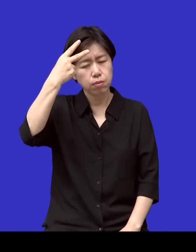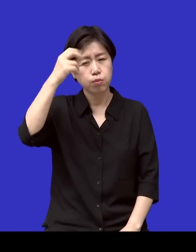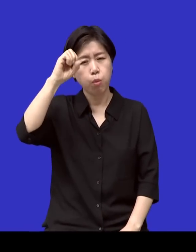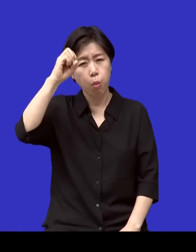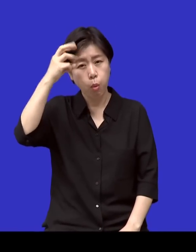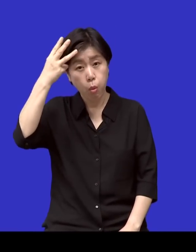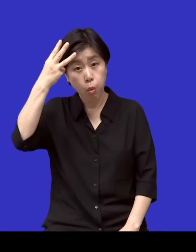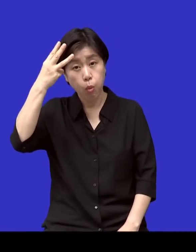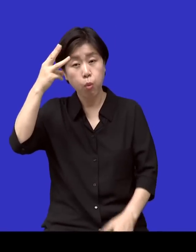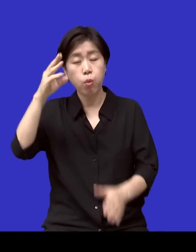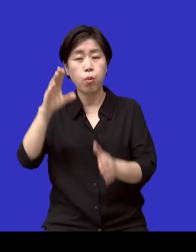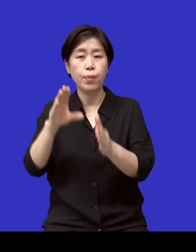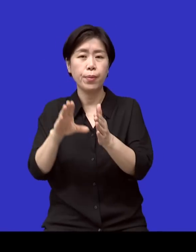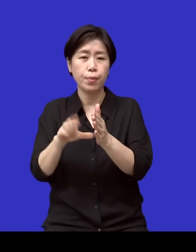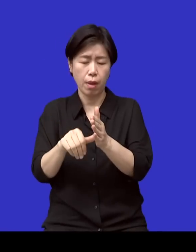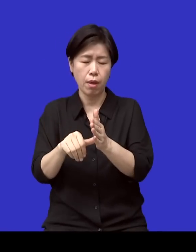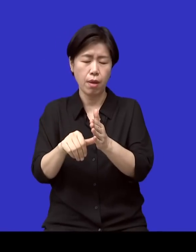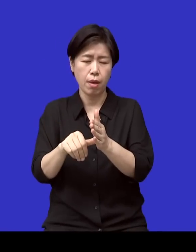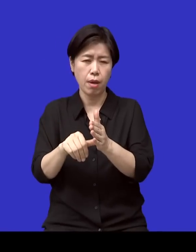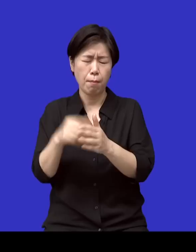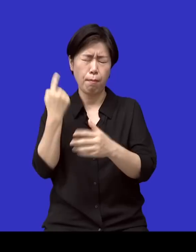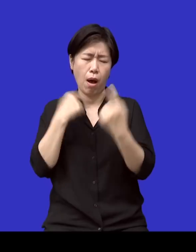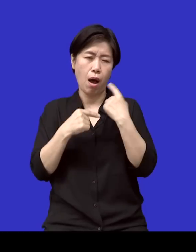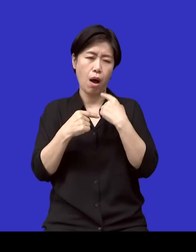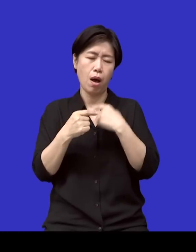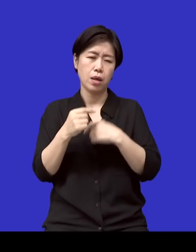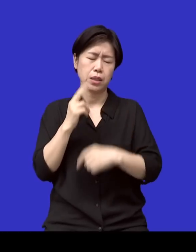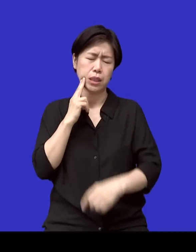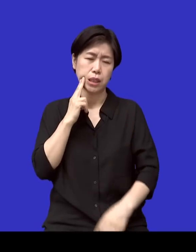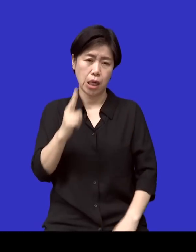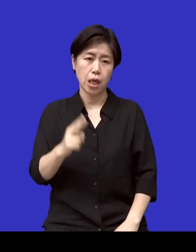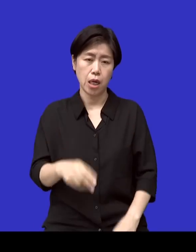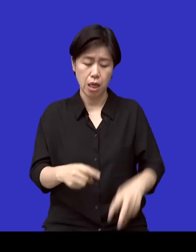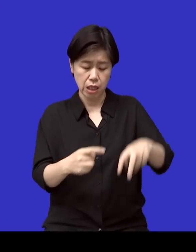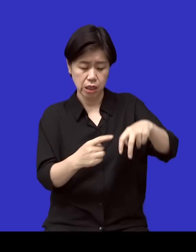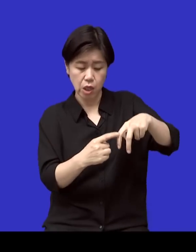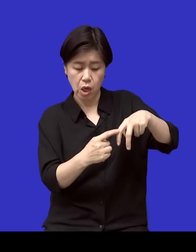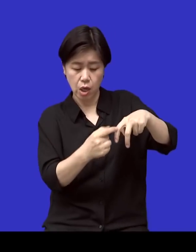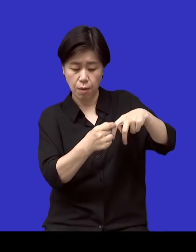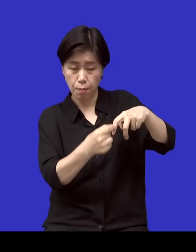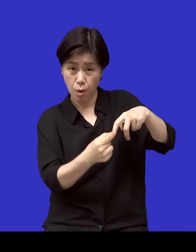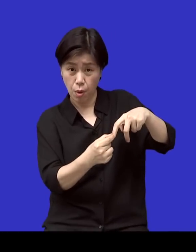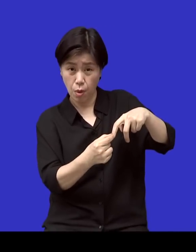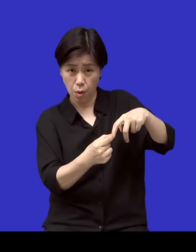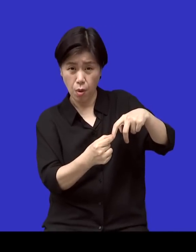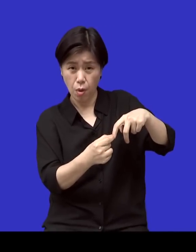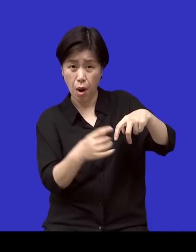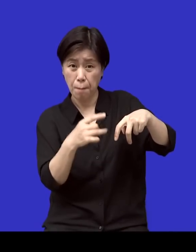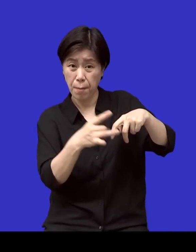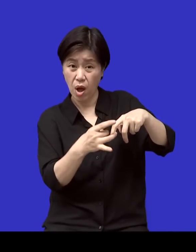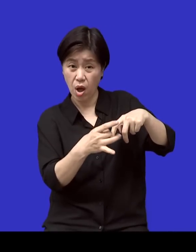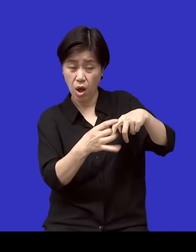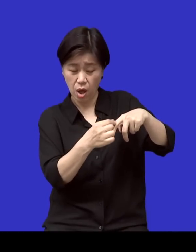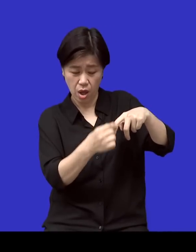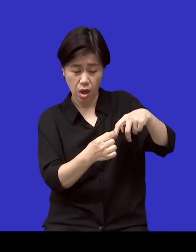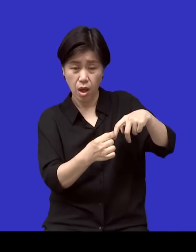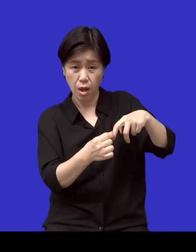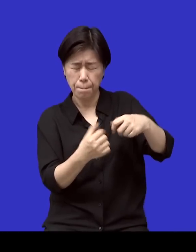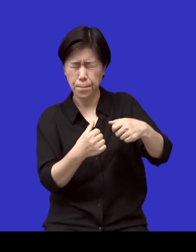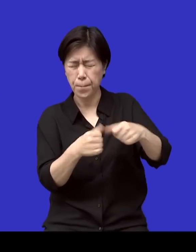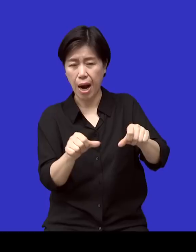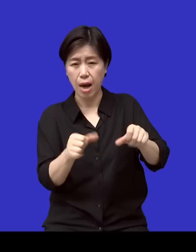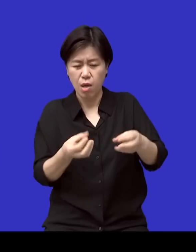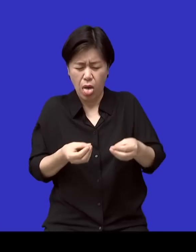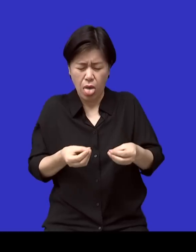3학년 때 네. 부상이 굉장히 크게 왔어요. 아. 정강이가 골절이 됐는데 예. 이게 사실 분쇄 골절이 돼서 어우,